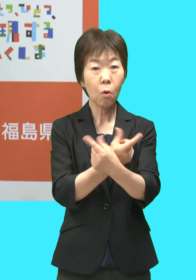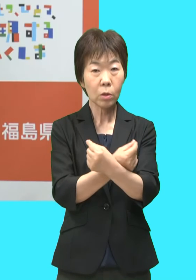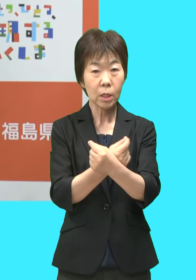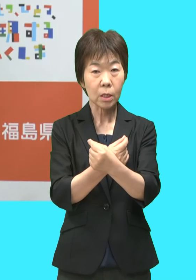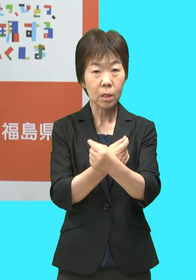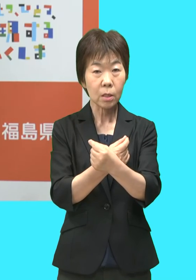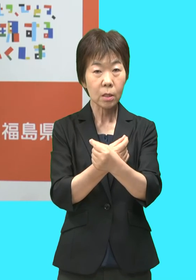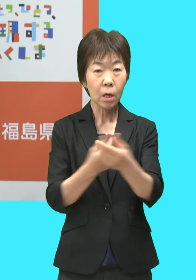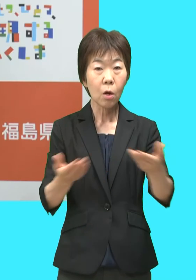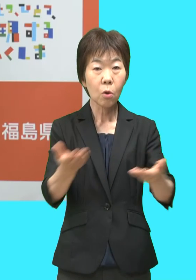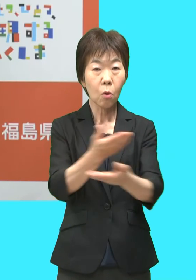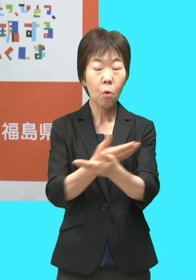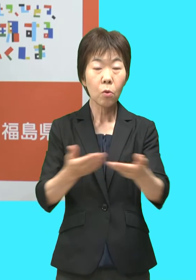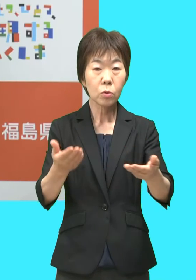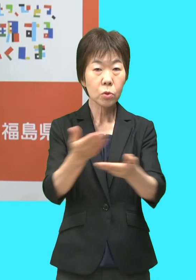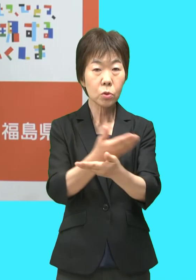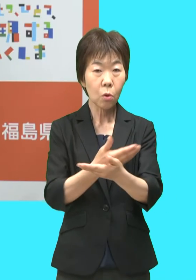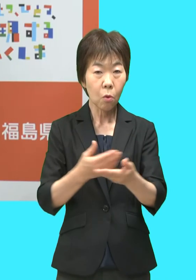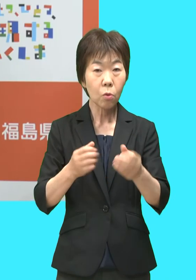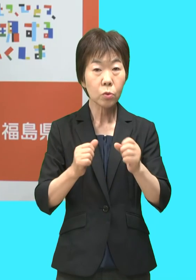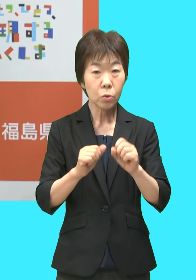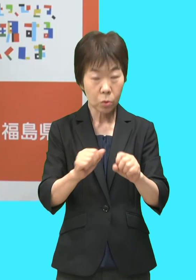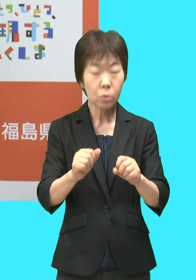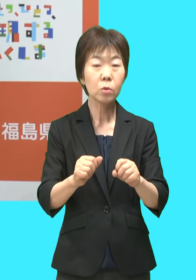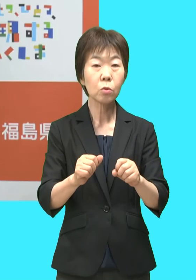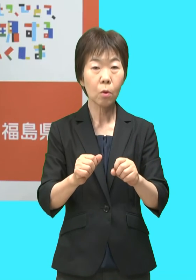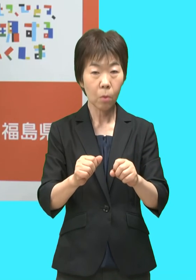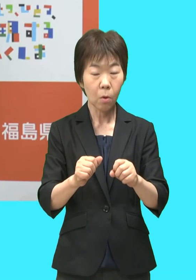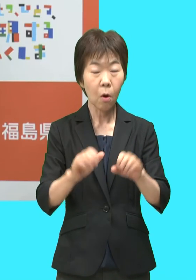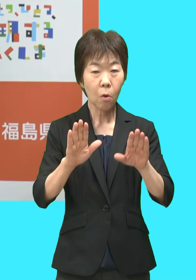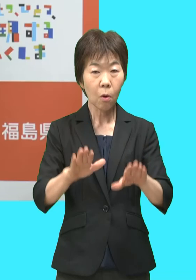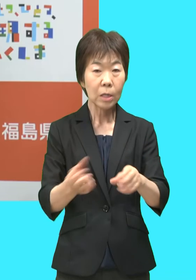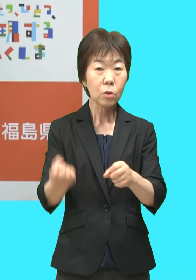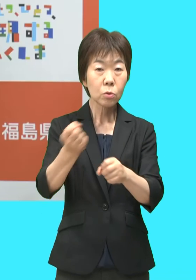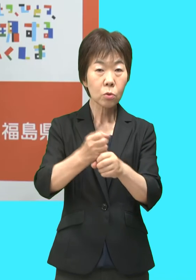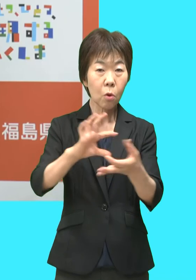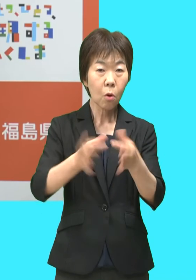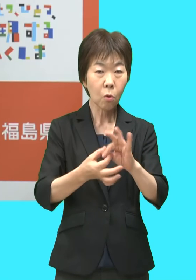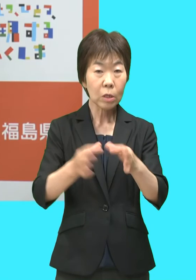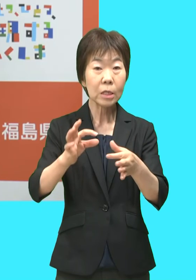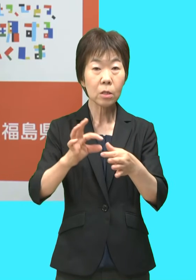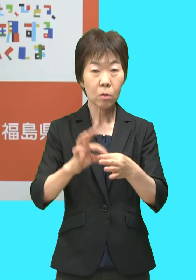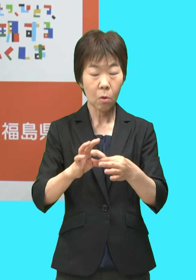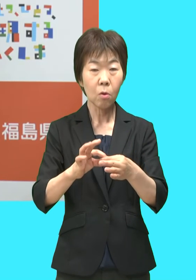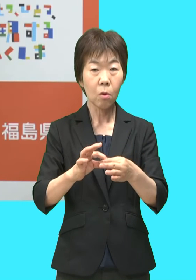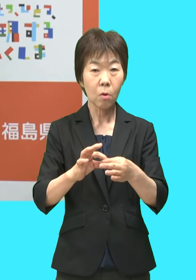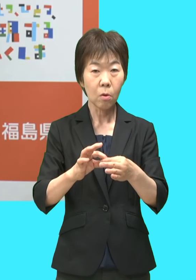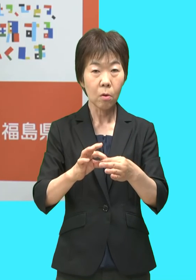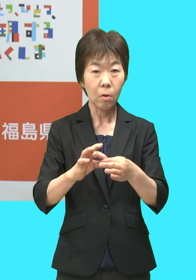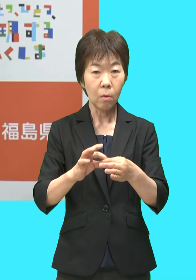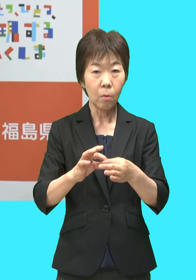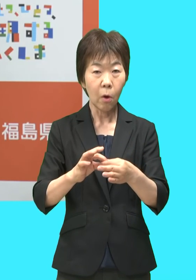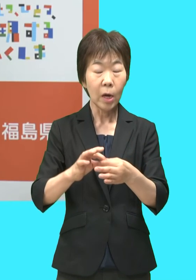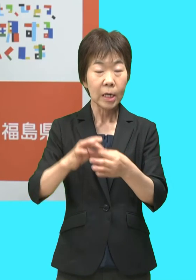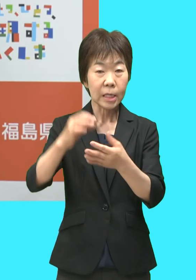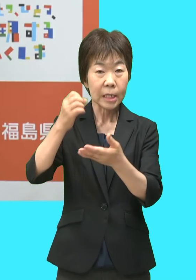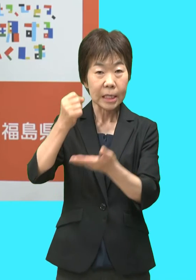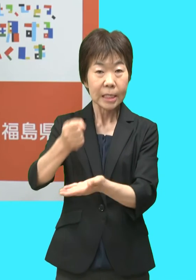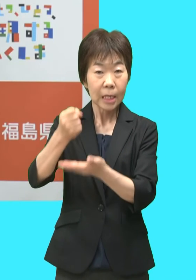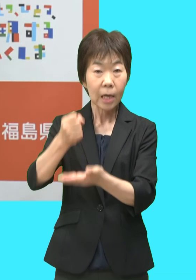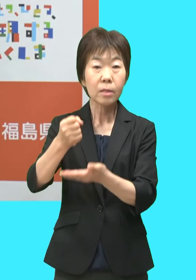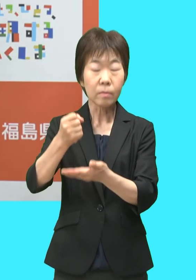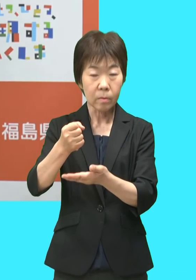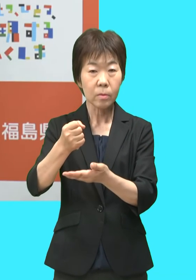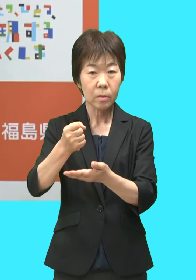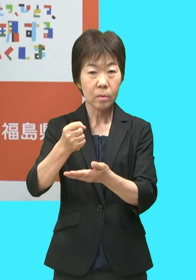流をしていくということも、今回の復興五輪のいわゆる、遺産というんですかね、